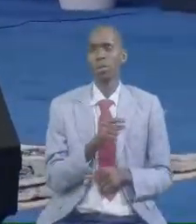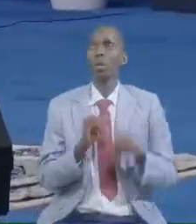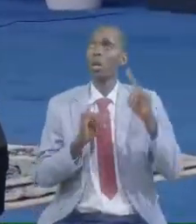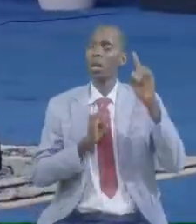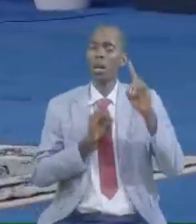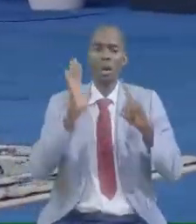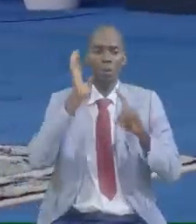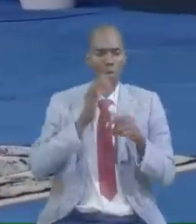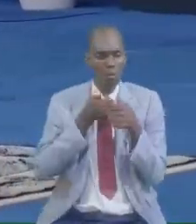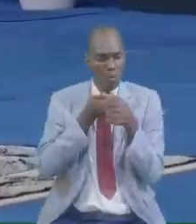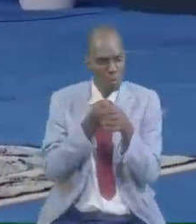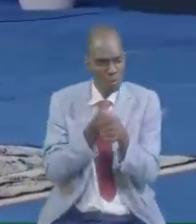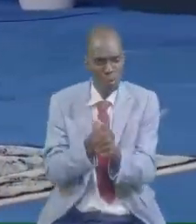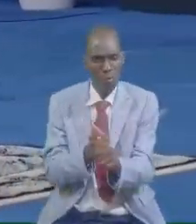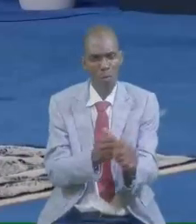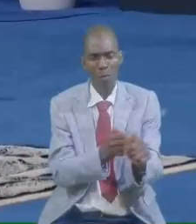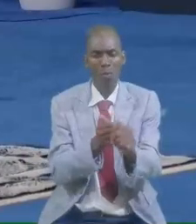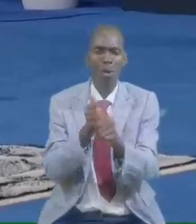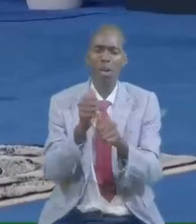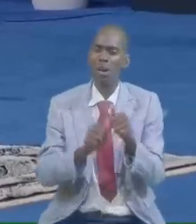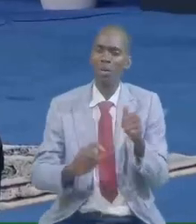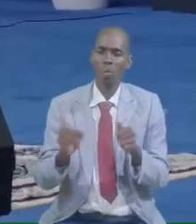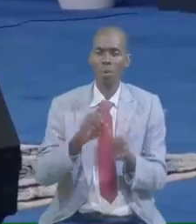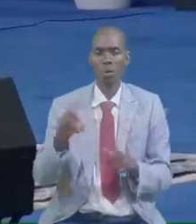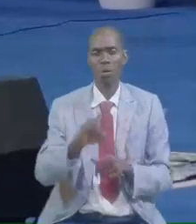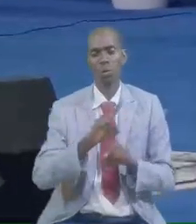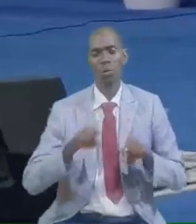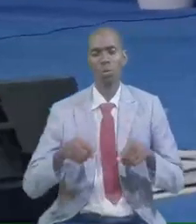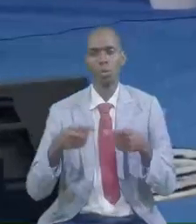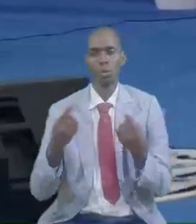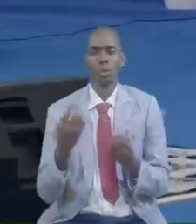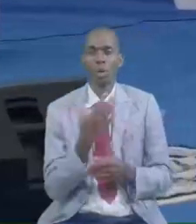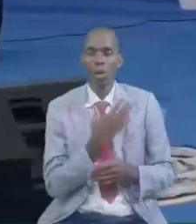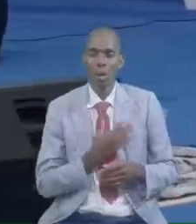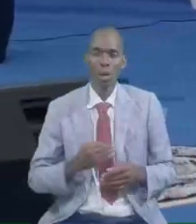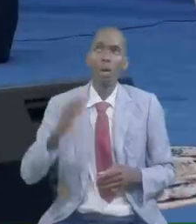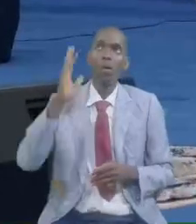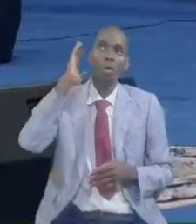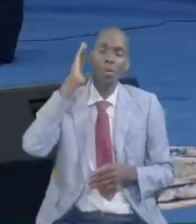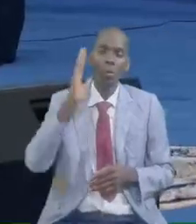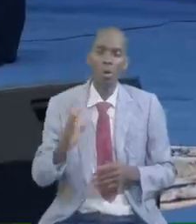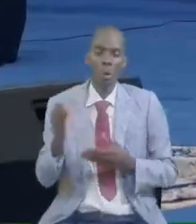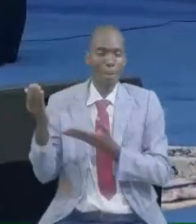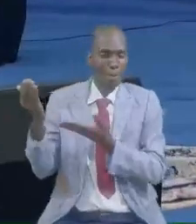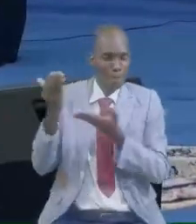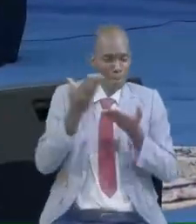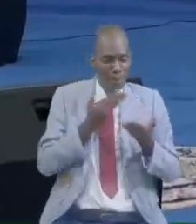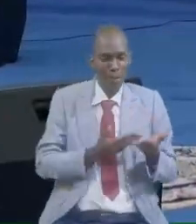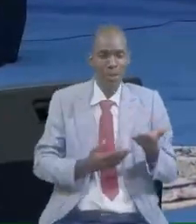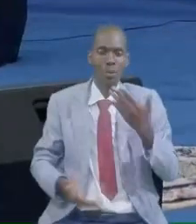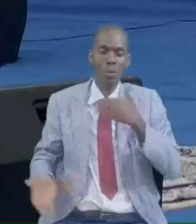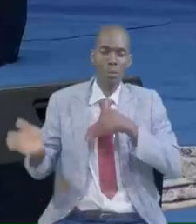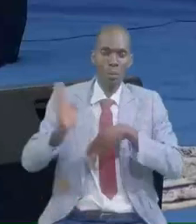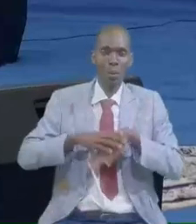avec toi, partout où tu iras, et je te ramènerai dans ce pays,